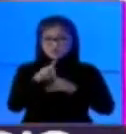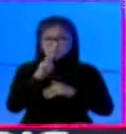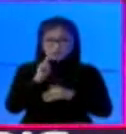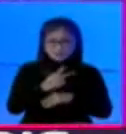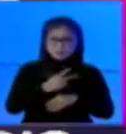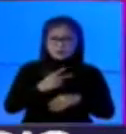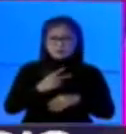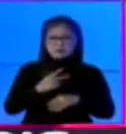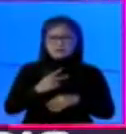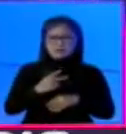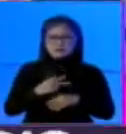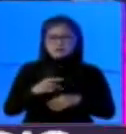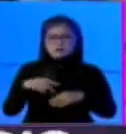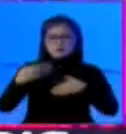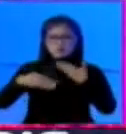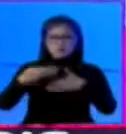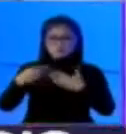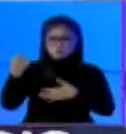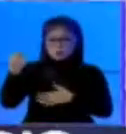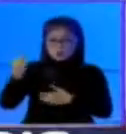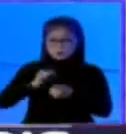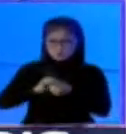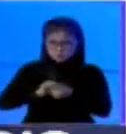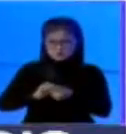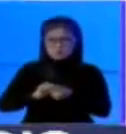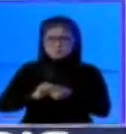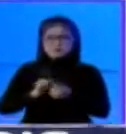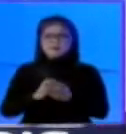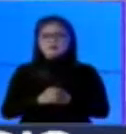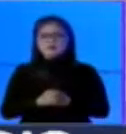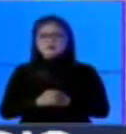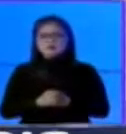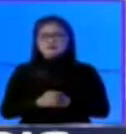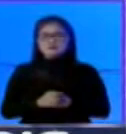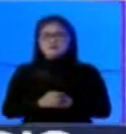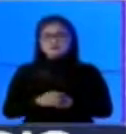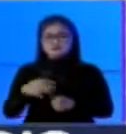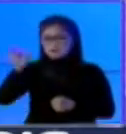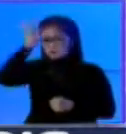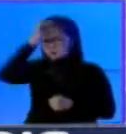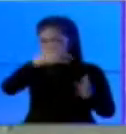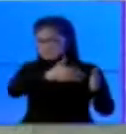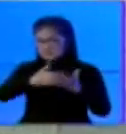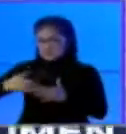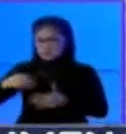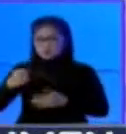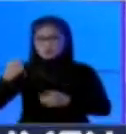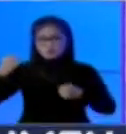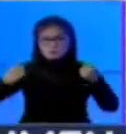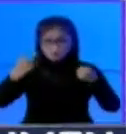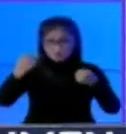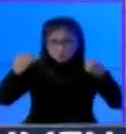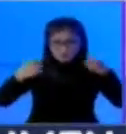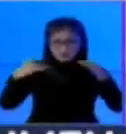pemberantasan tindak pidana pencucian uang. Selain uang miliaran rupiah, polisi juga menyita 2 unit mobil, aset tanah dan